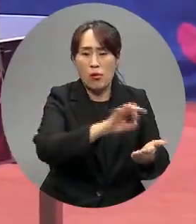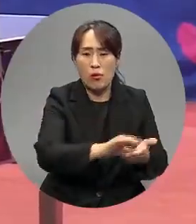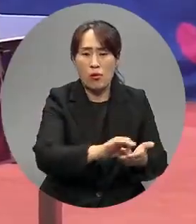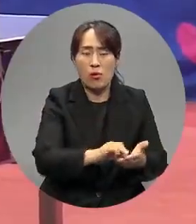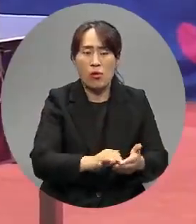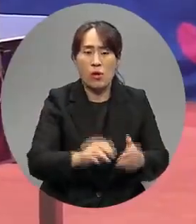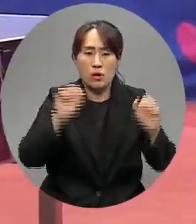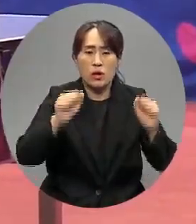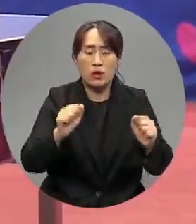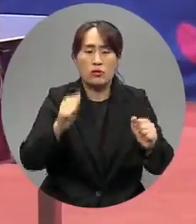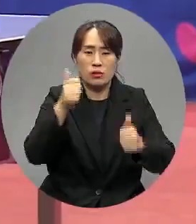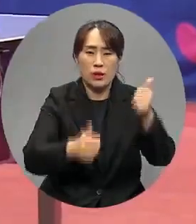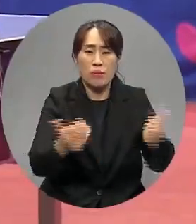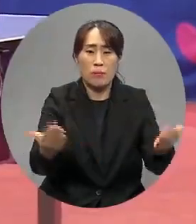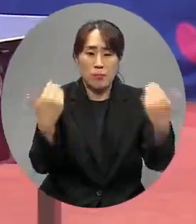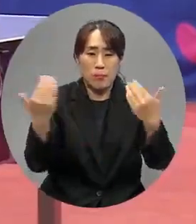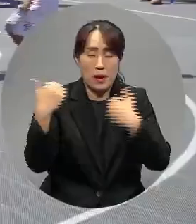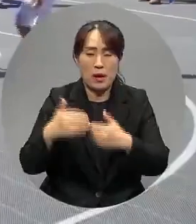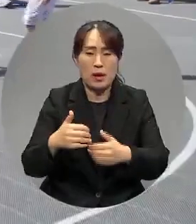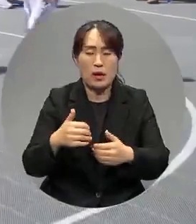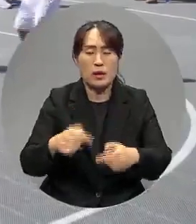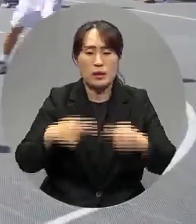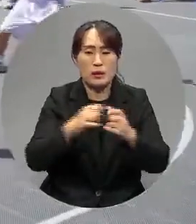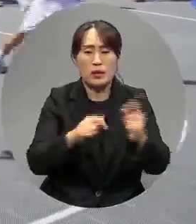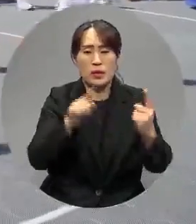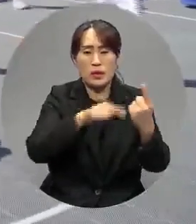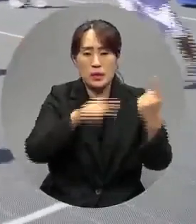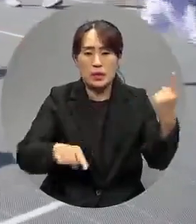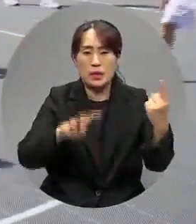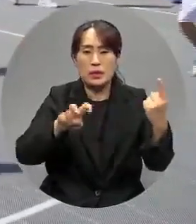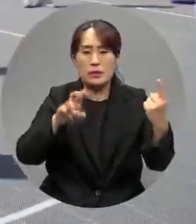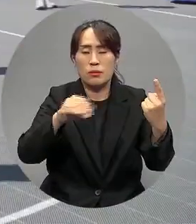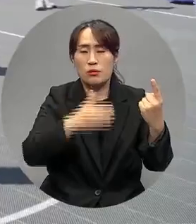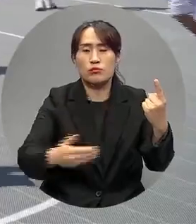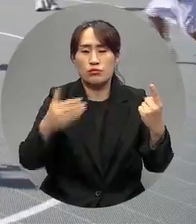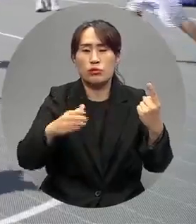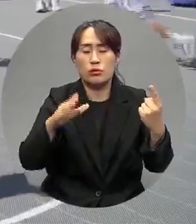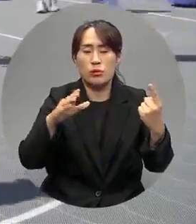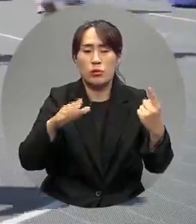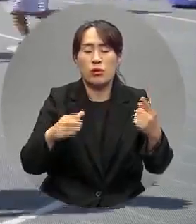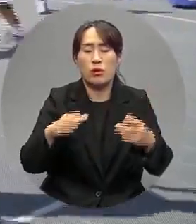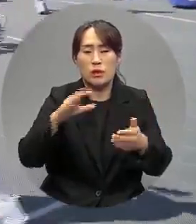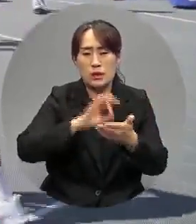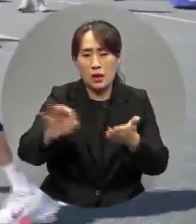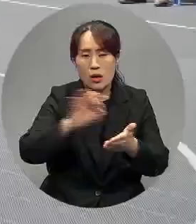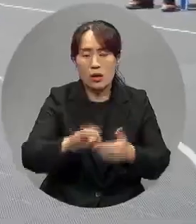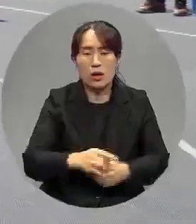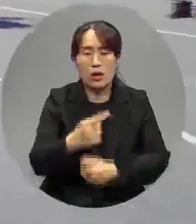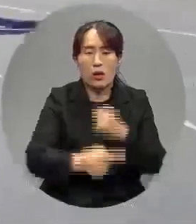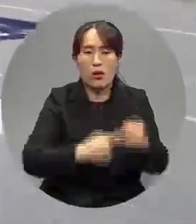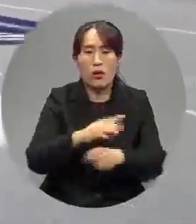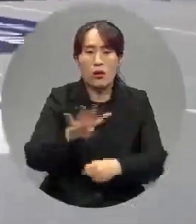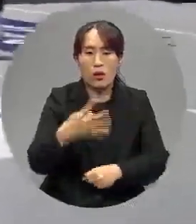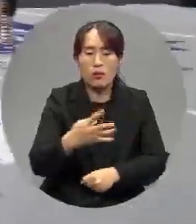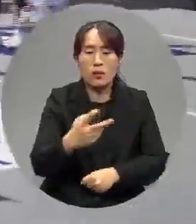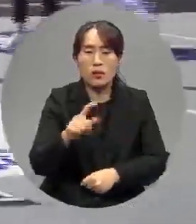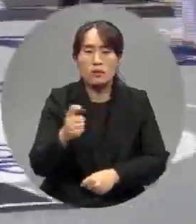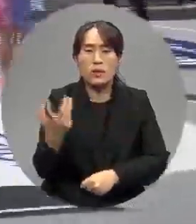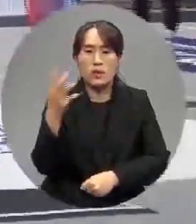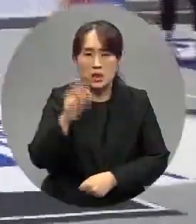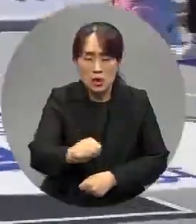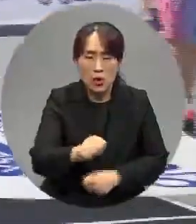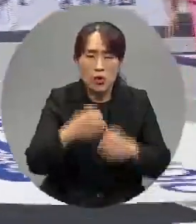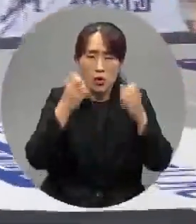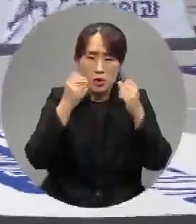각종 대회를 유치하면 참가자 1인당 22만 9천만 원을 소비해 연간 412 1억원이